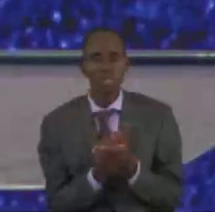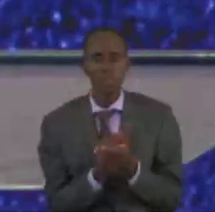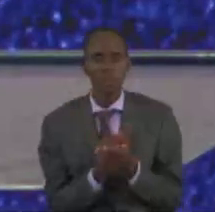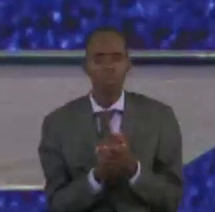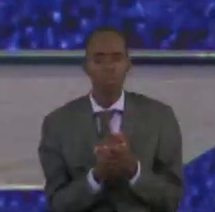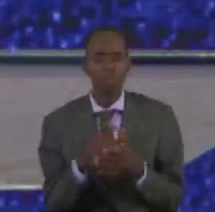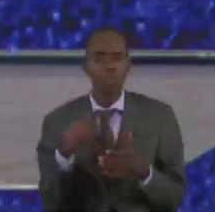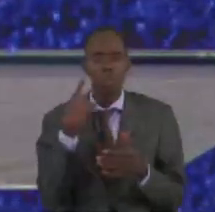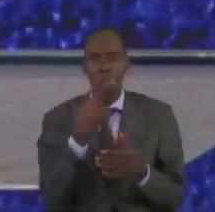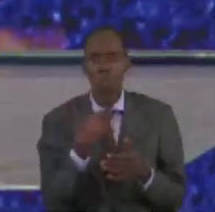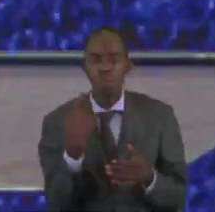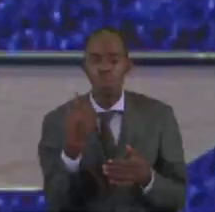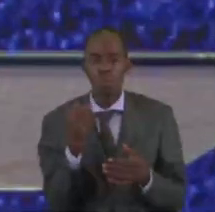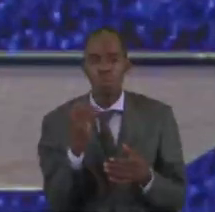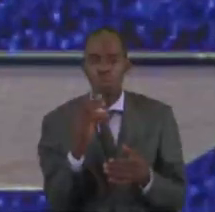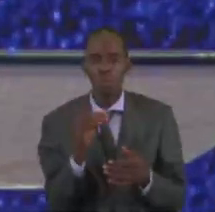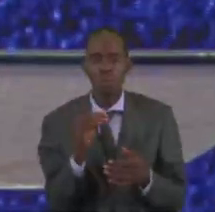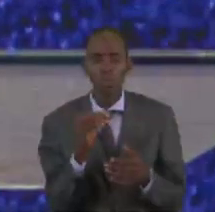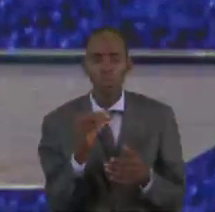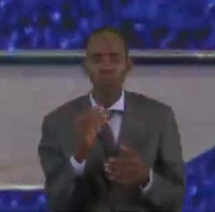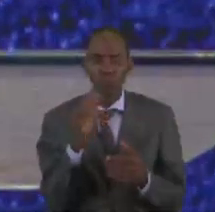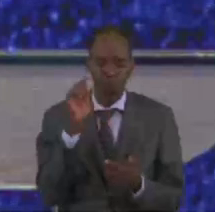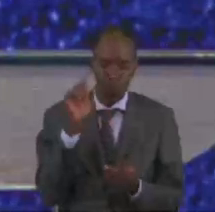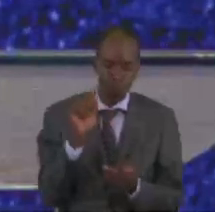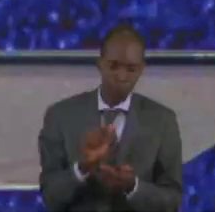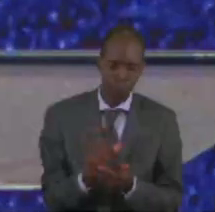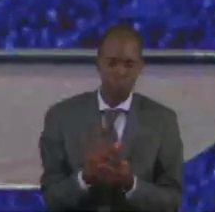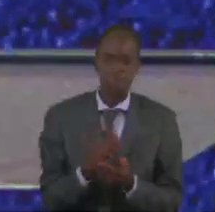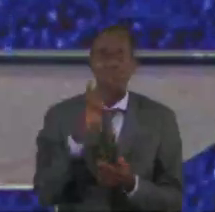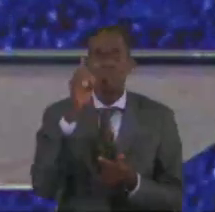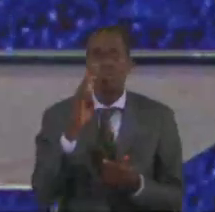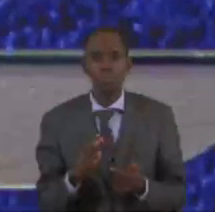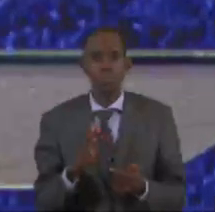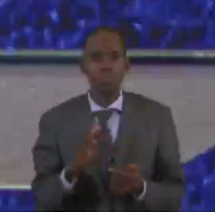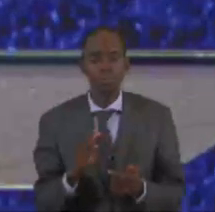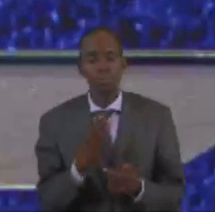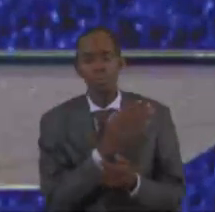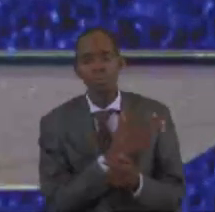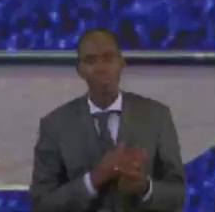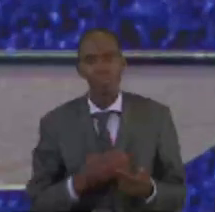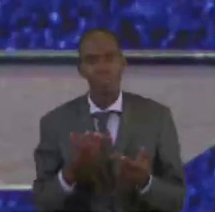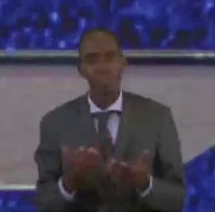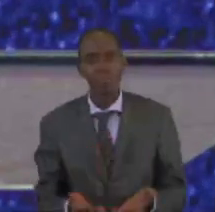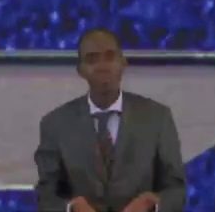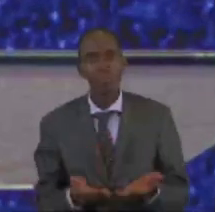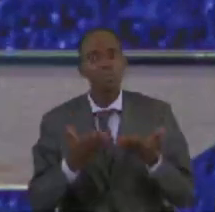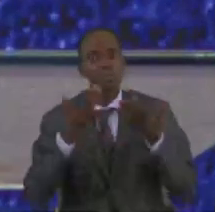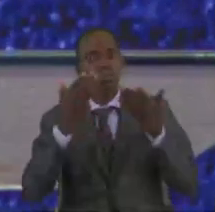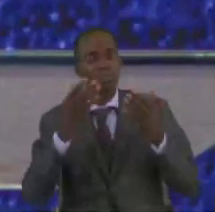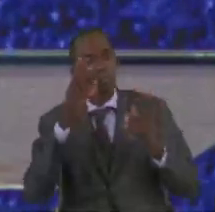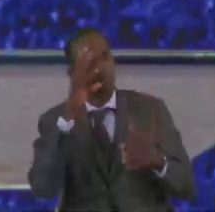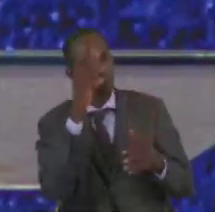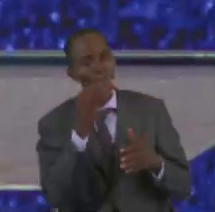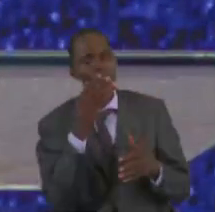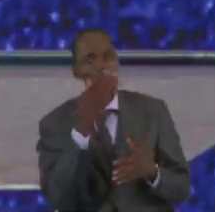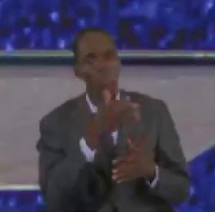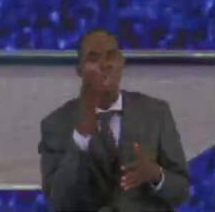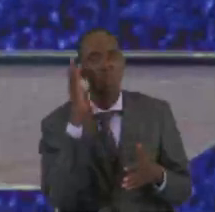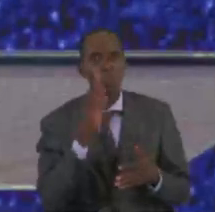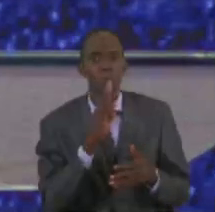telles personnes qui minimisent Dieu et qui maximise Dieu,